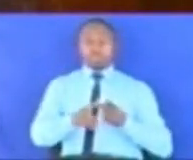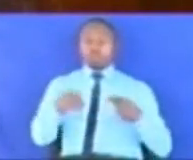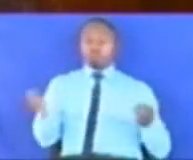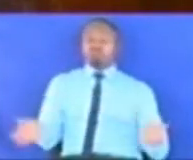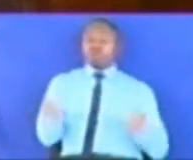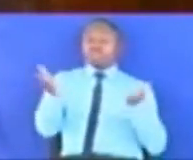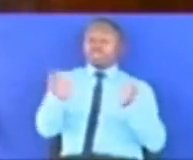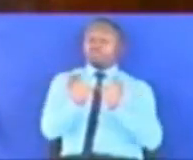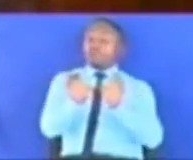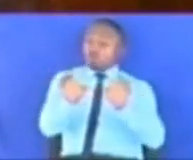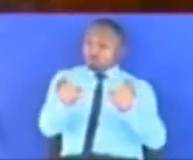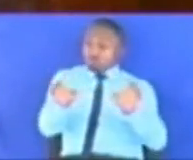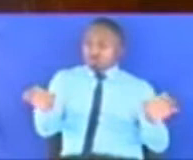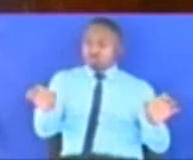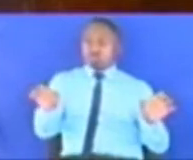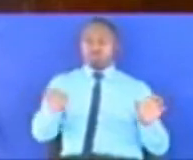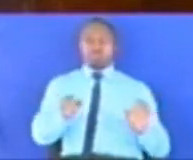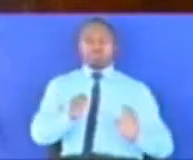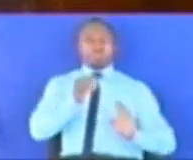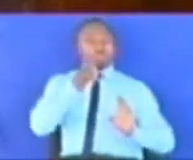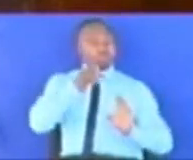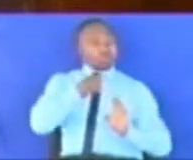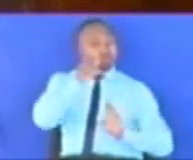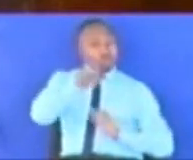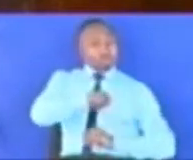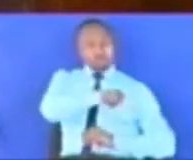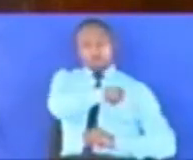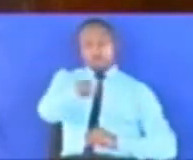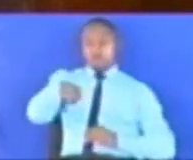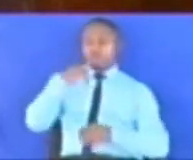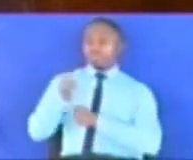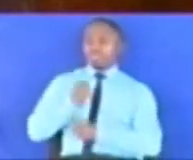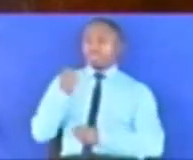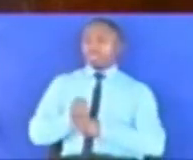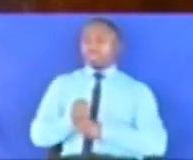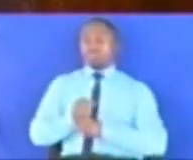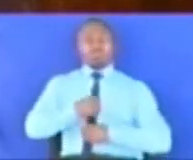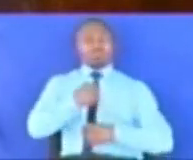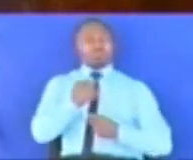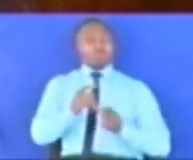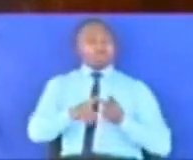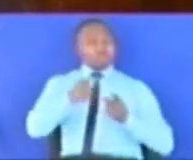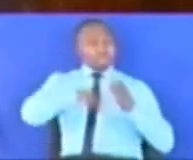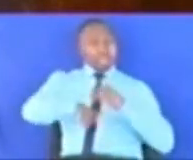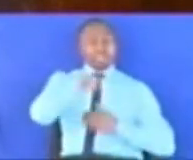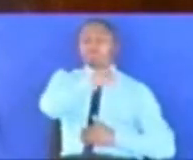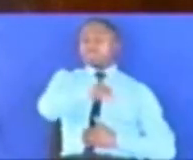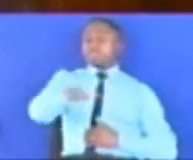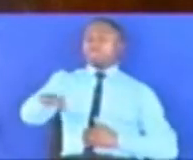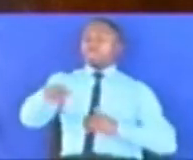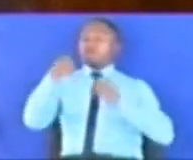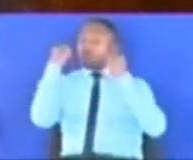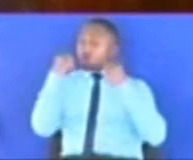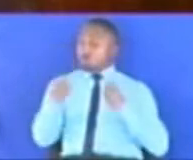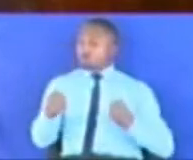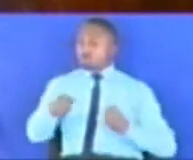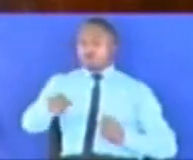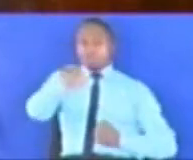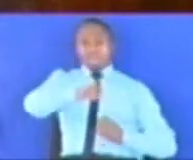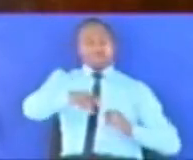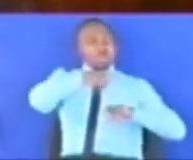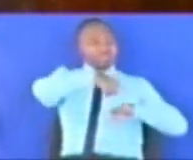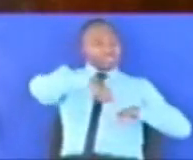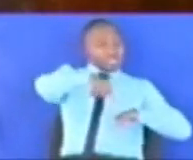motisha, tutoe motisha ya makusudi kwa hawa watumishi ambao wanafanya kazi katika mazingira magumu, maeneo ya